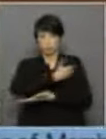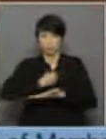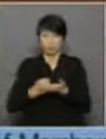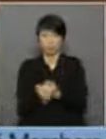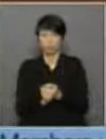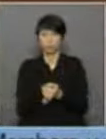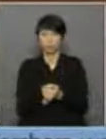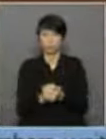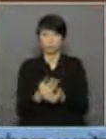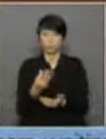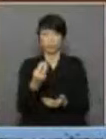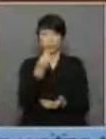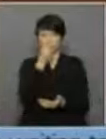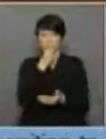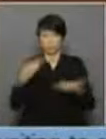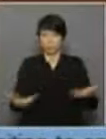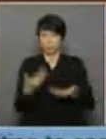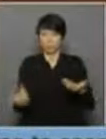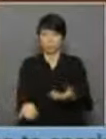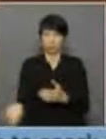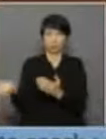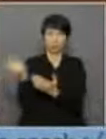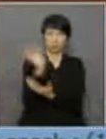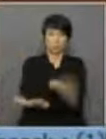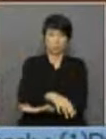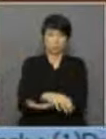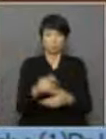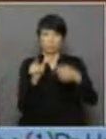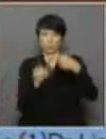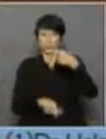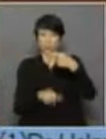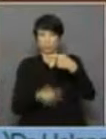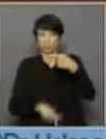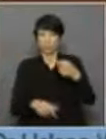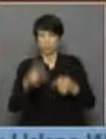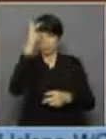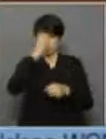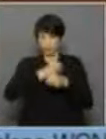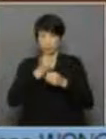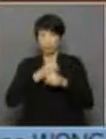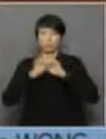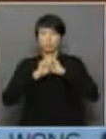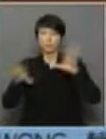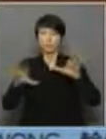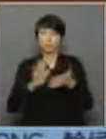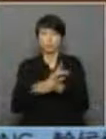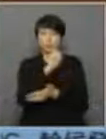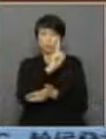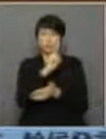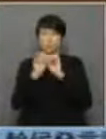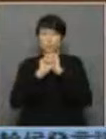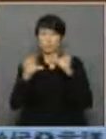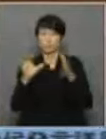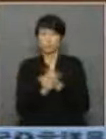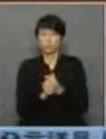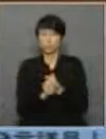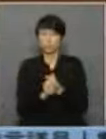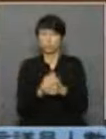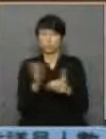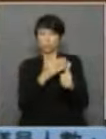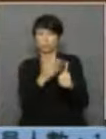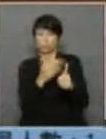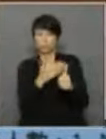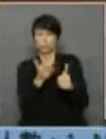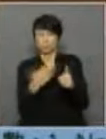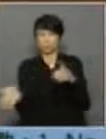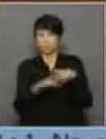廚餘運動。到了本年一月发布的施政报告和最近的所谓施政一周年的汇报呢，就一味煽动这个堆填